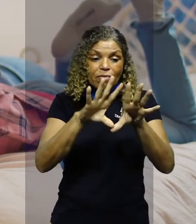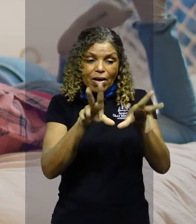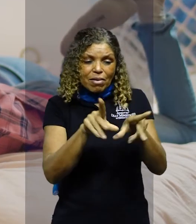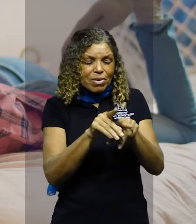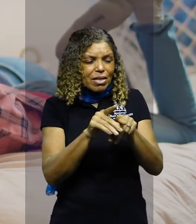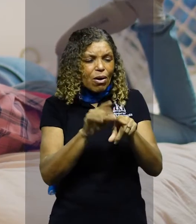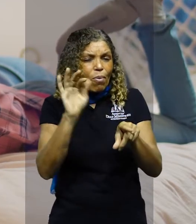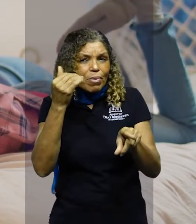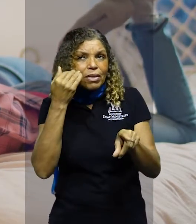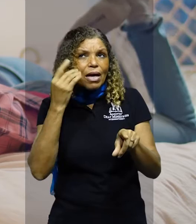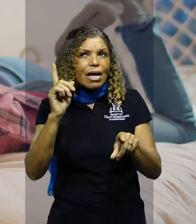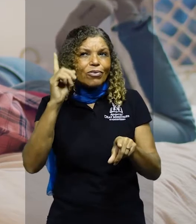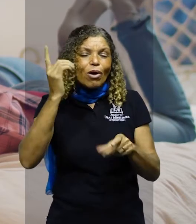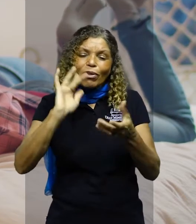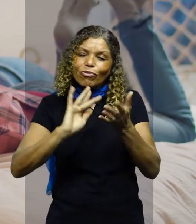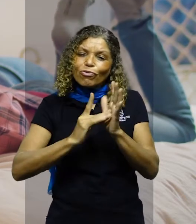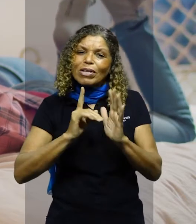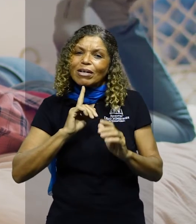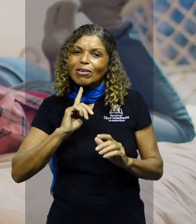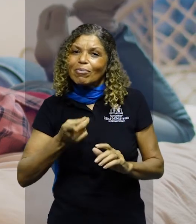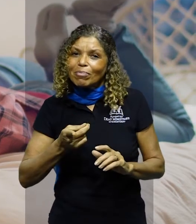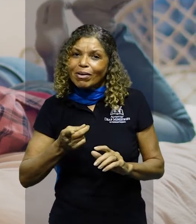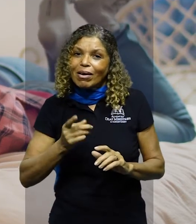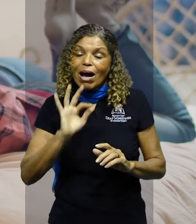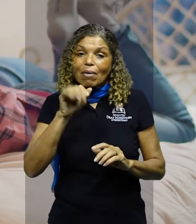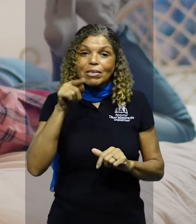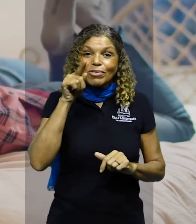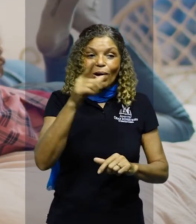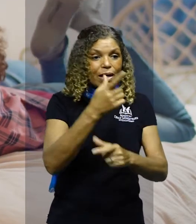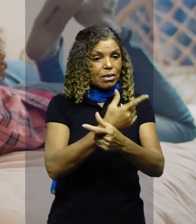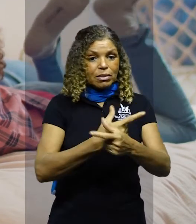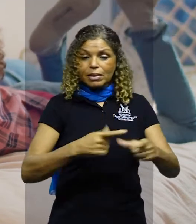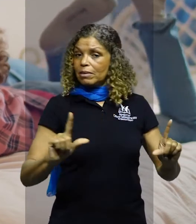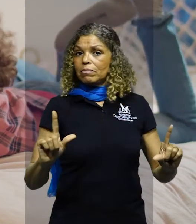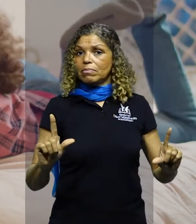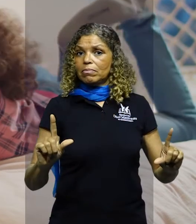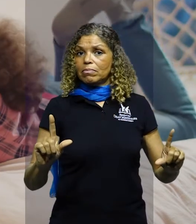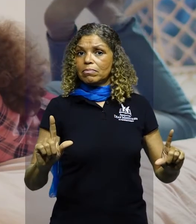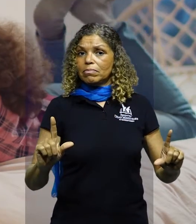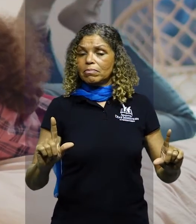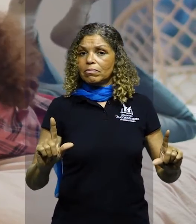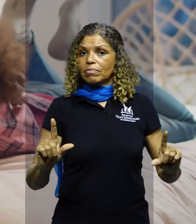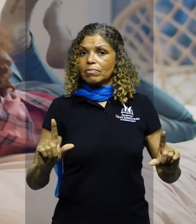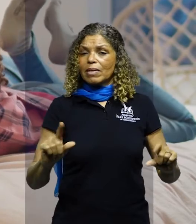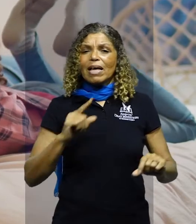marche d'après les commandements de Dieu, la liberté de chacun est garantie dans cette famille ou dans cette société. Les commandements de Dieu ne sont